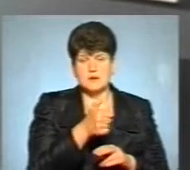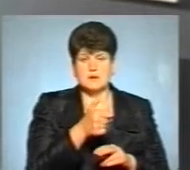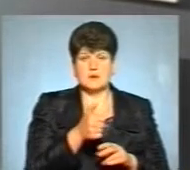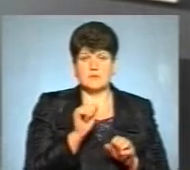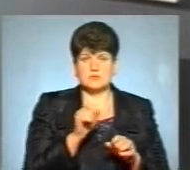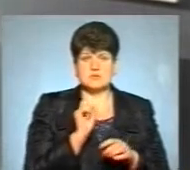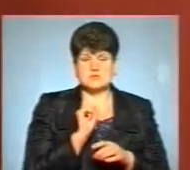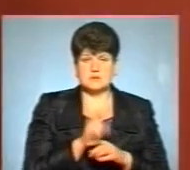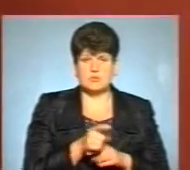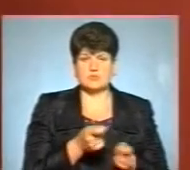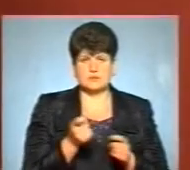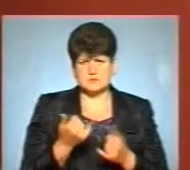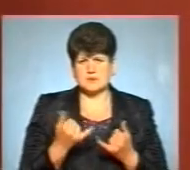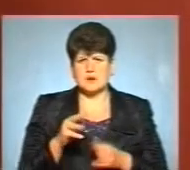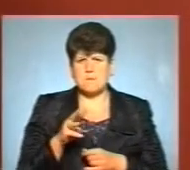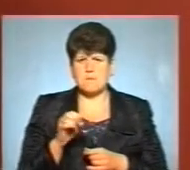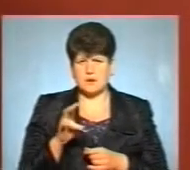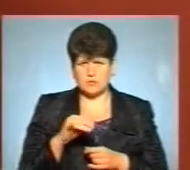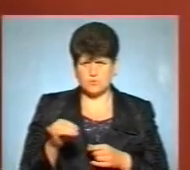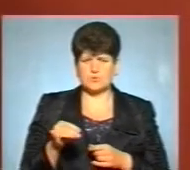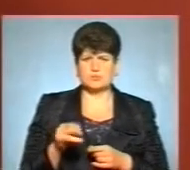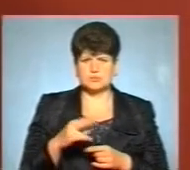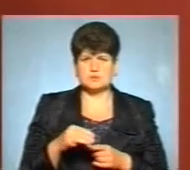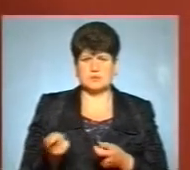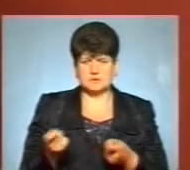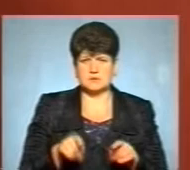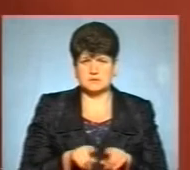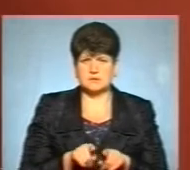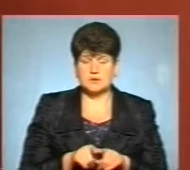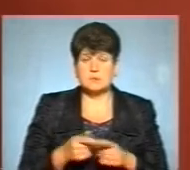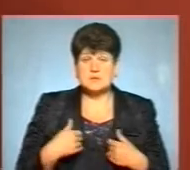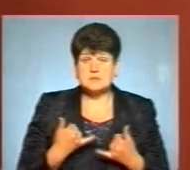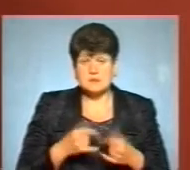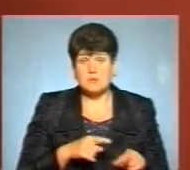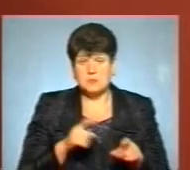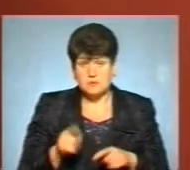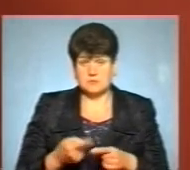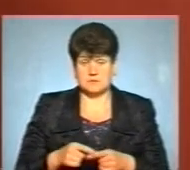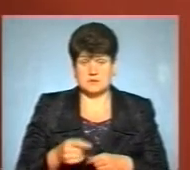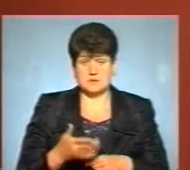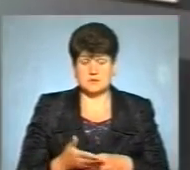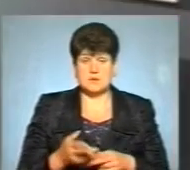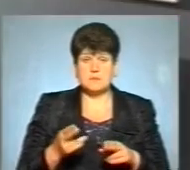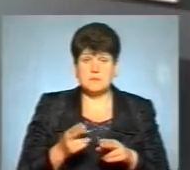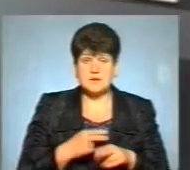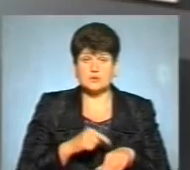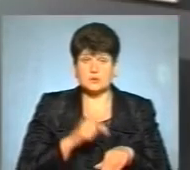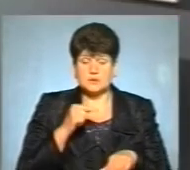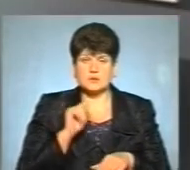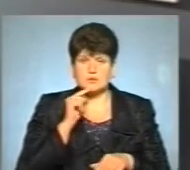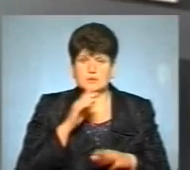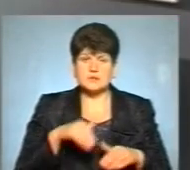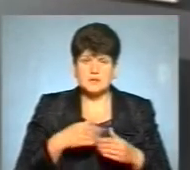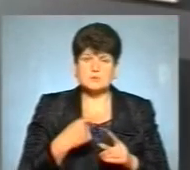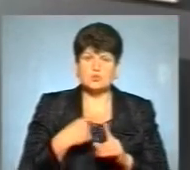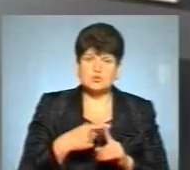замовити доставку. У нас зараз меню в ресторанах через QR-код. Через QR-коди, так. Тобто ми зараз переходимо до цього. Звичайно, що безконтактна економіка дасть певні плюси,